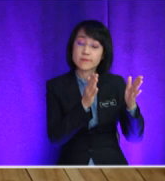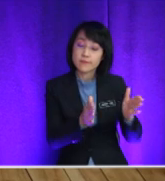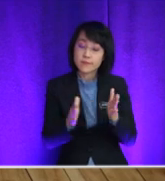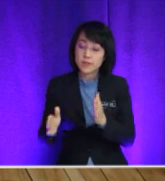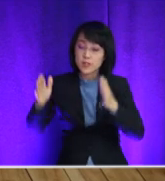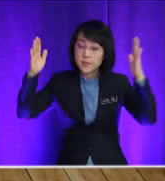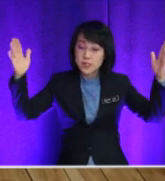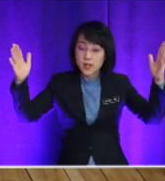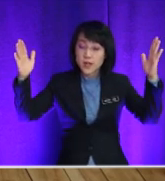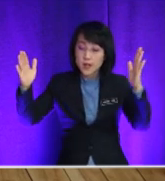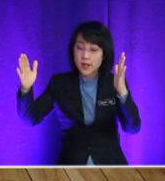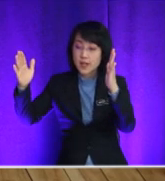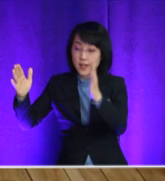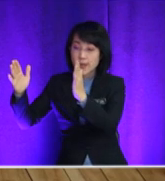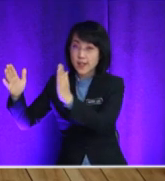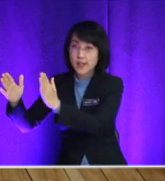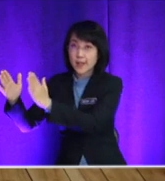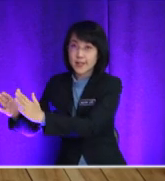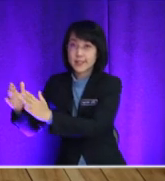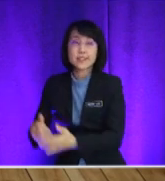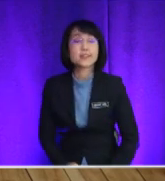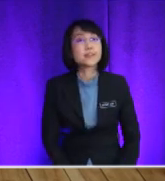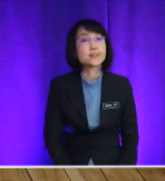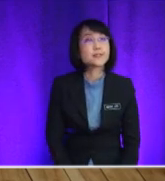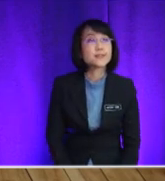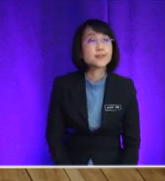daripada yang besar ke pakde yang kecil oke